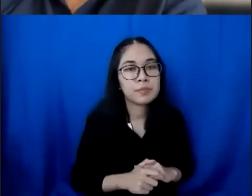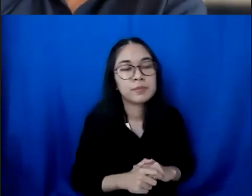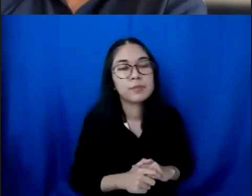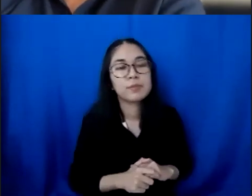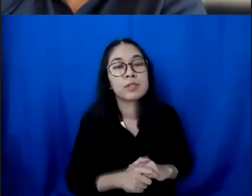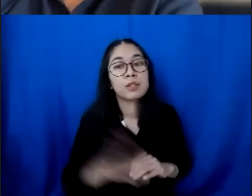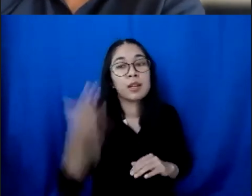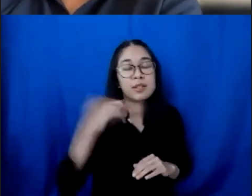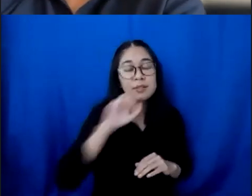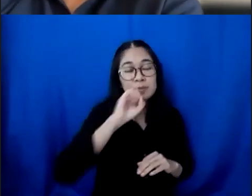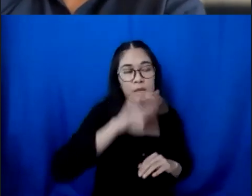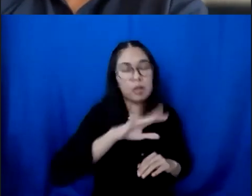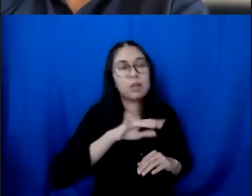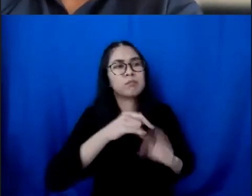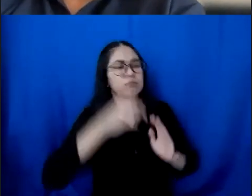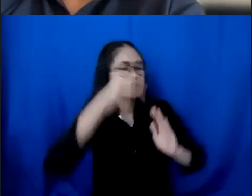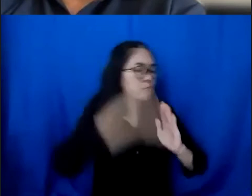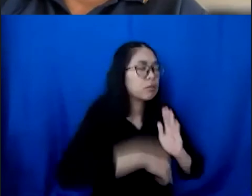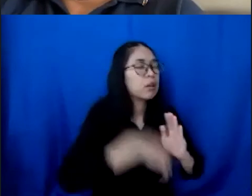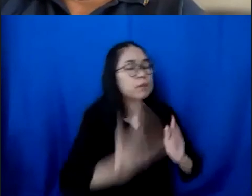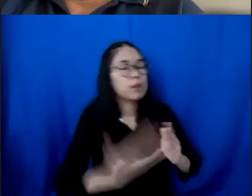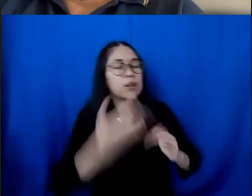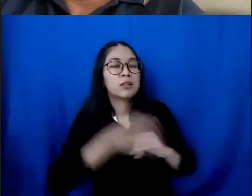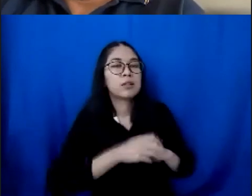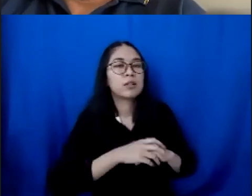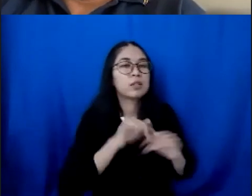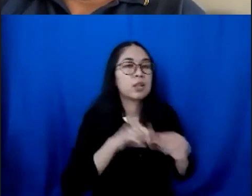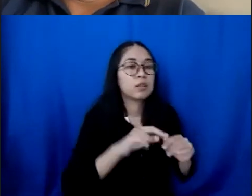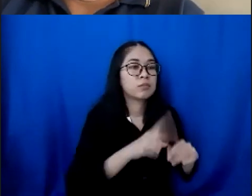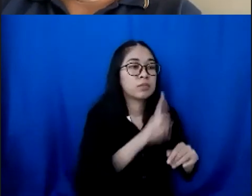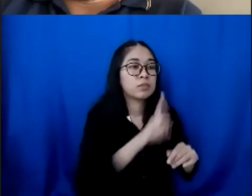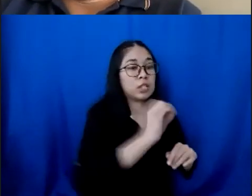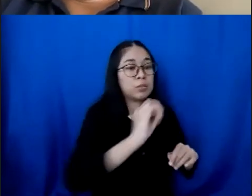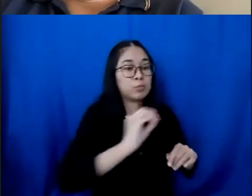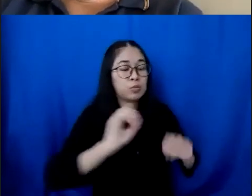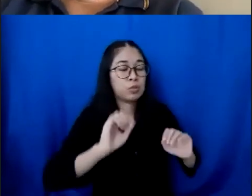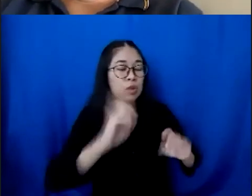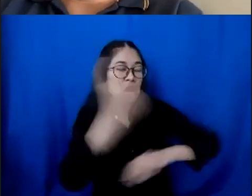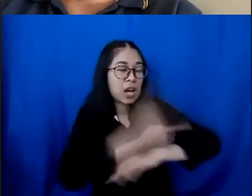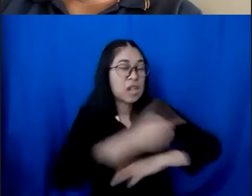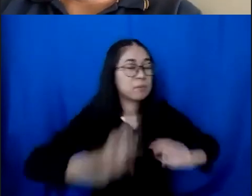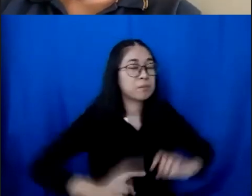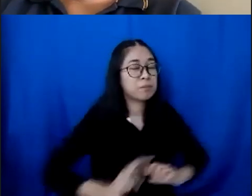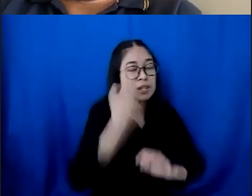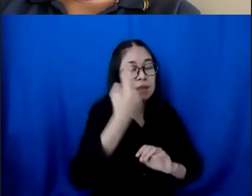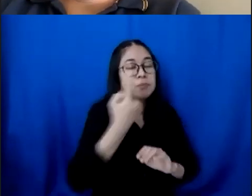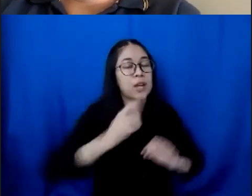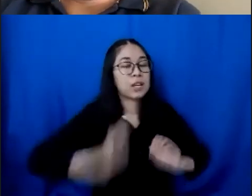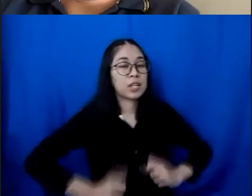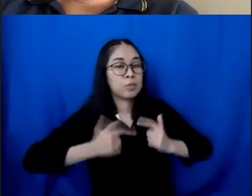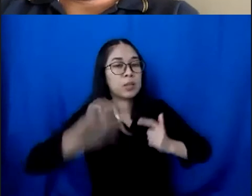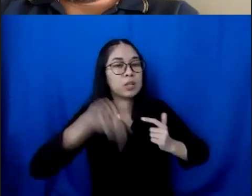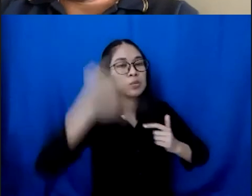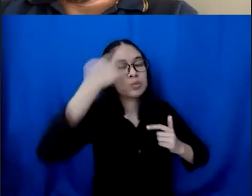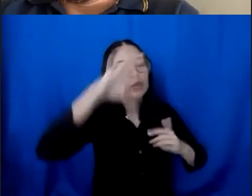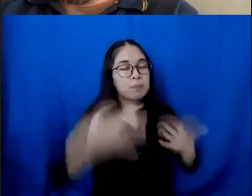menjelaskan kepada kita bahwa fase 1000 hari pertama kehidupan inilah fase untuk menyelamatkan masa depan anak kita